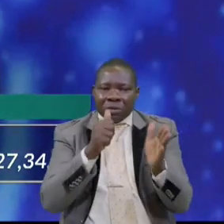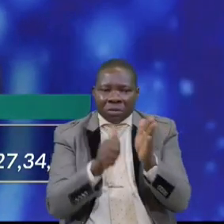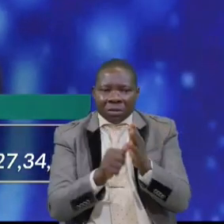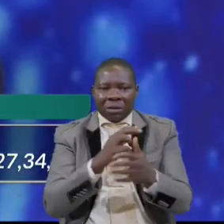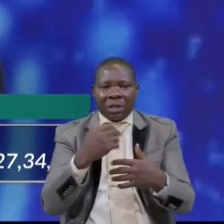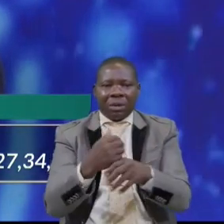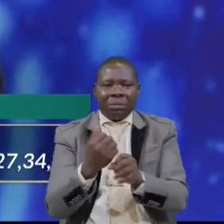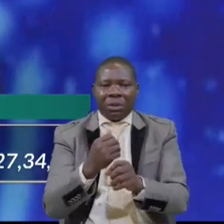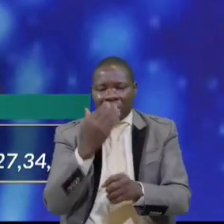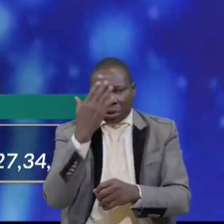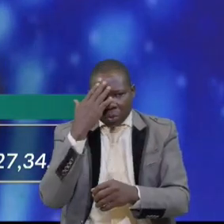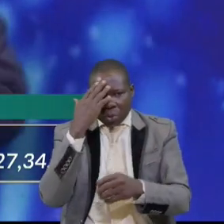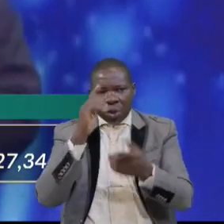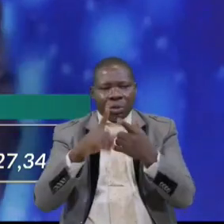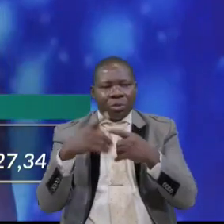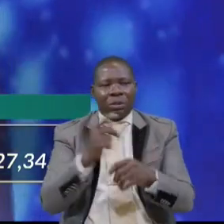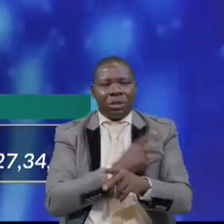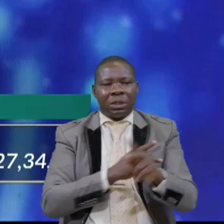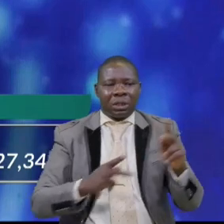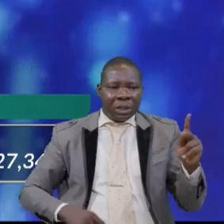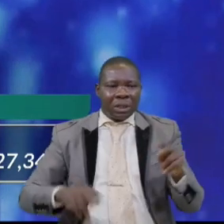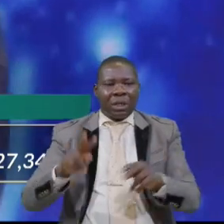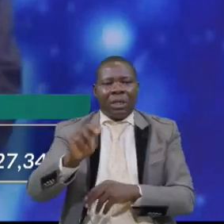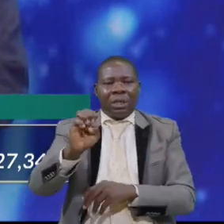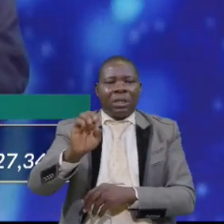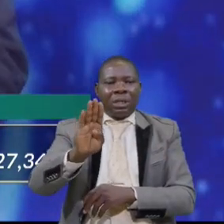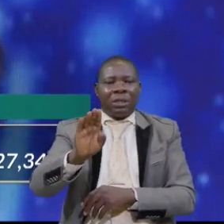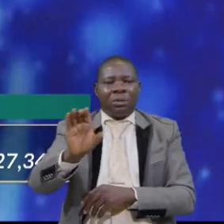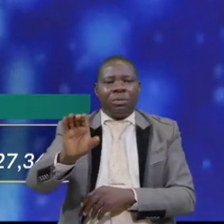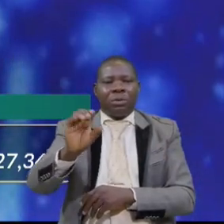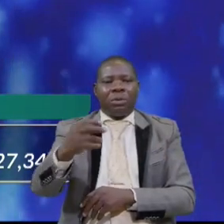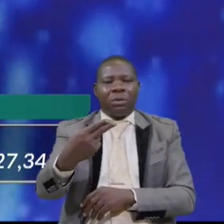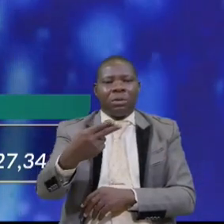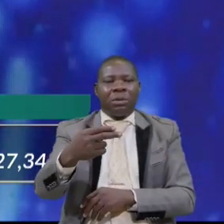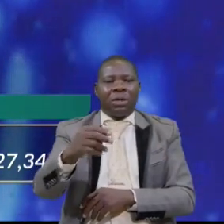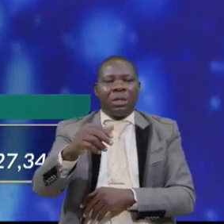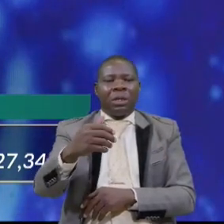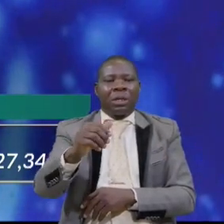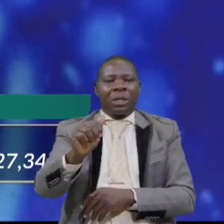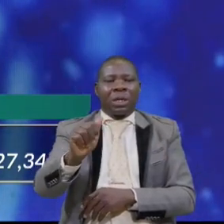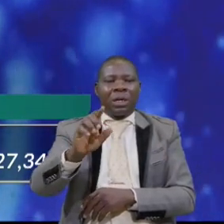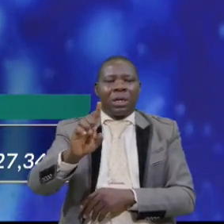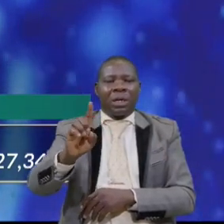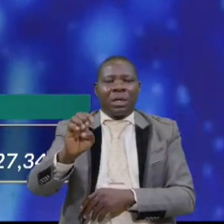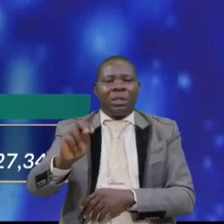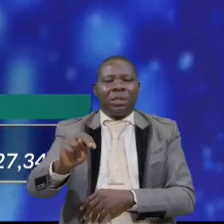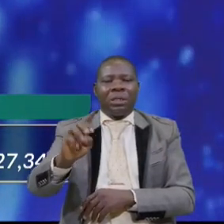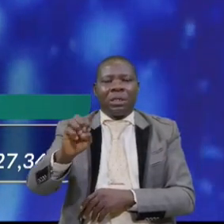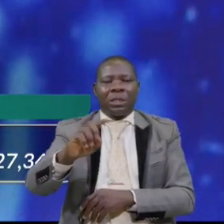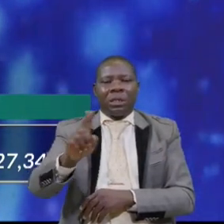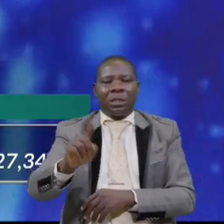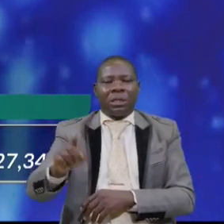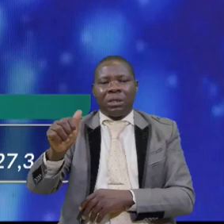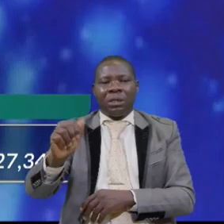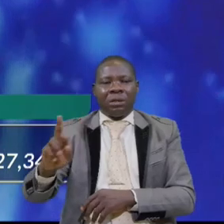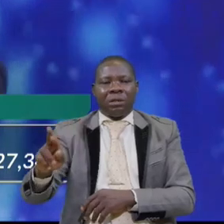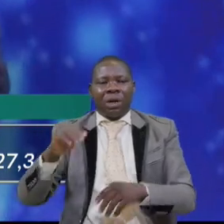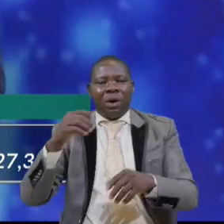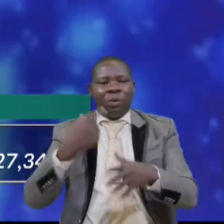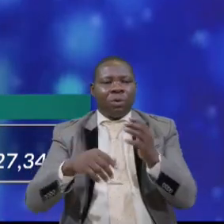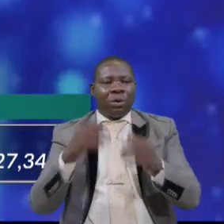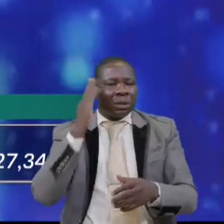au roi Nebuchadnezzar ce qui arrivera dans la suite des temps. Voici ton rêve et les visions que tu as